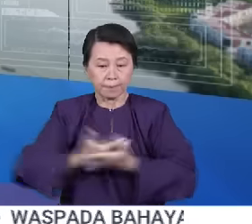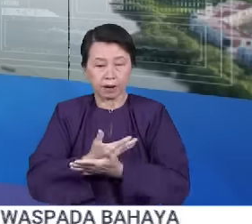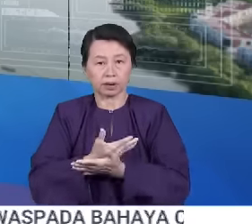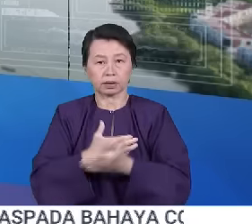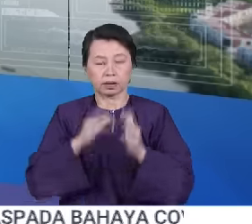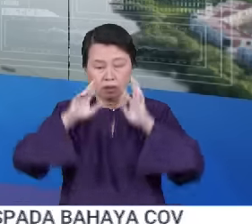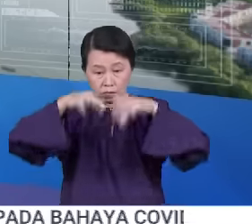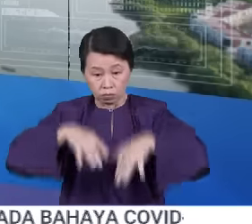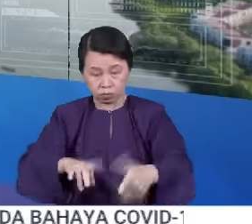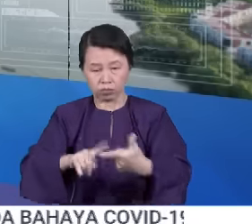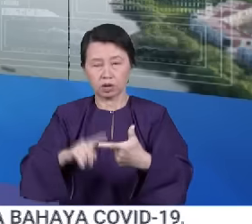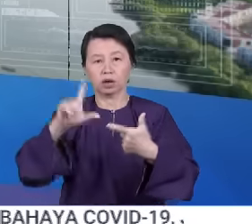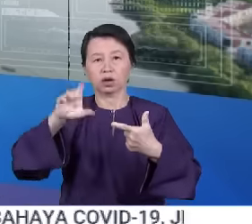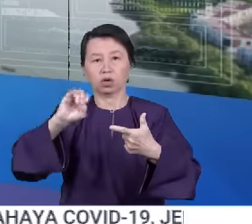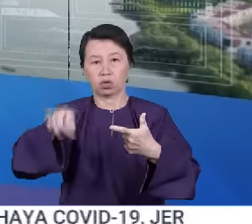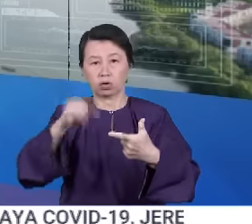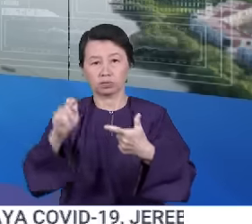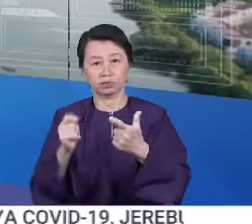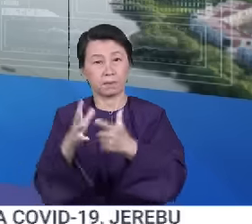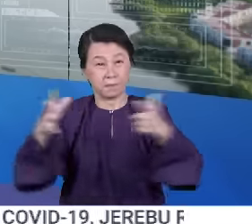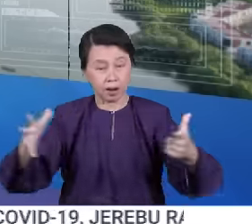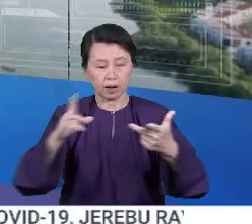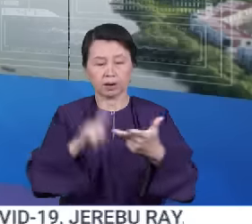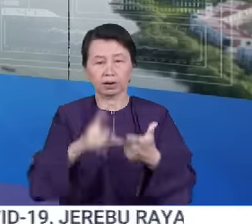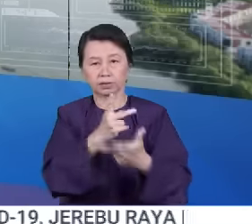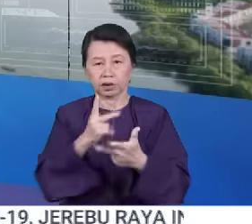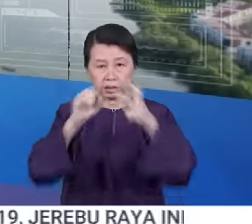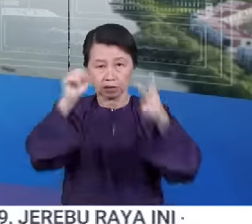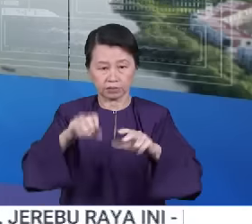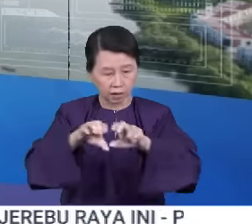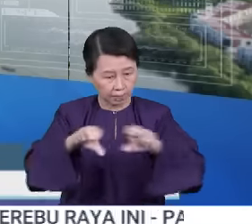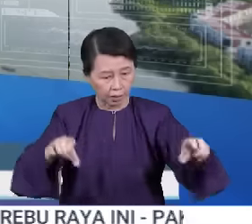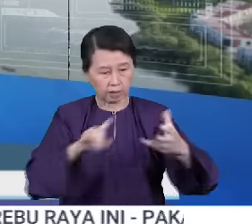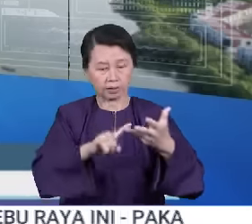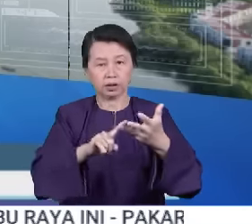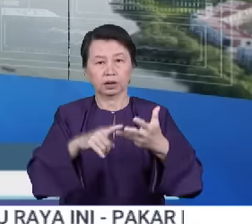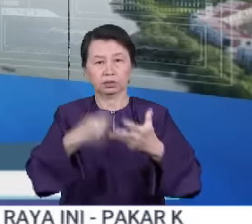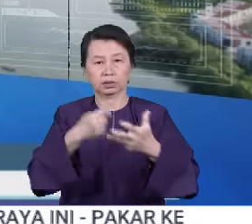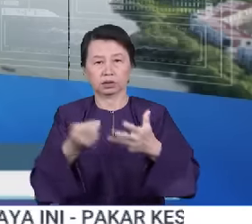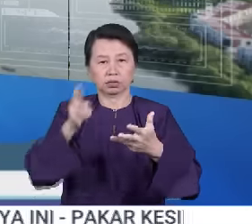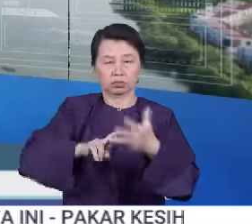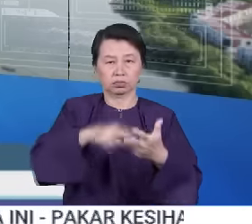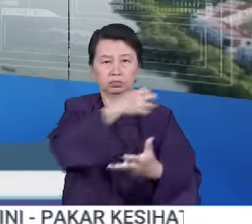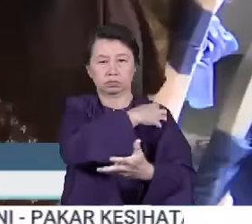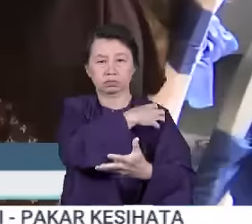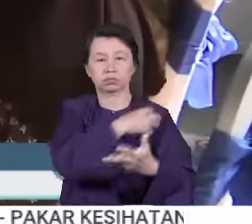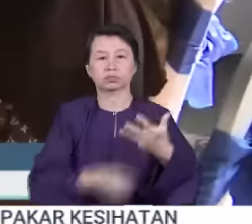empangan, pembinaan loji rawatan berkapasiti tinggi, pemulihan sistem perpaipan serta tingkat penguatkuasaan.